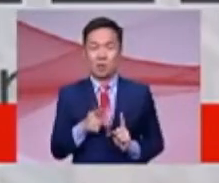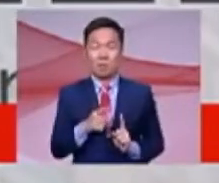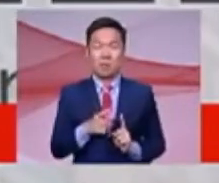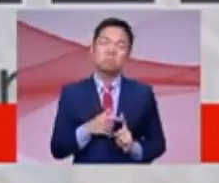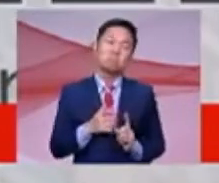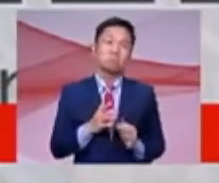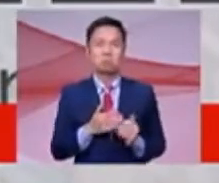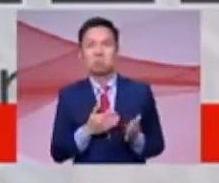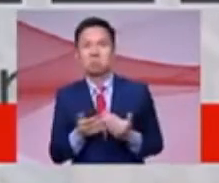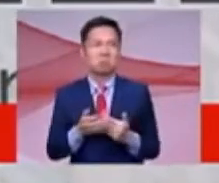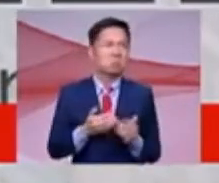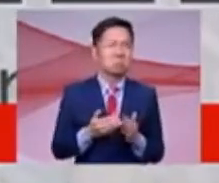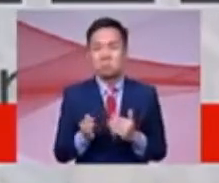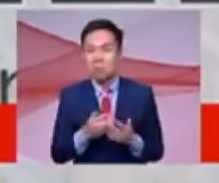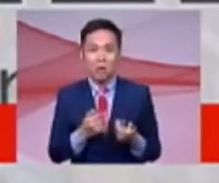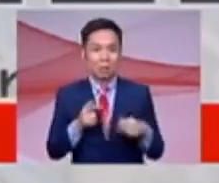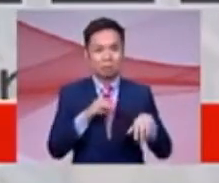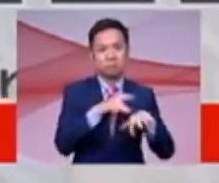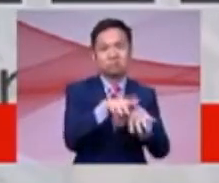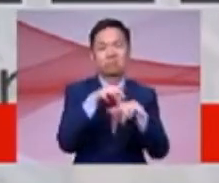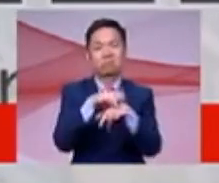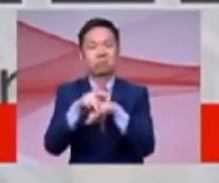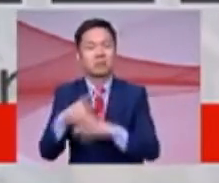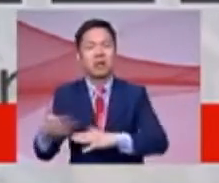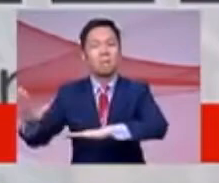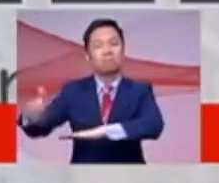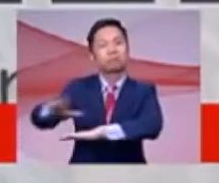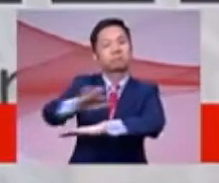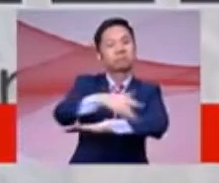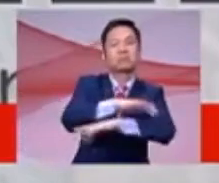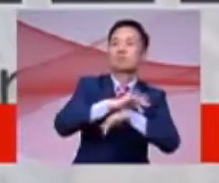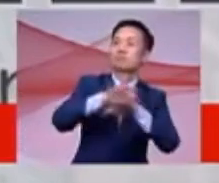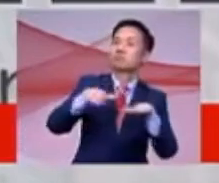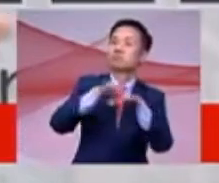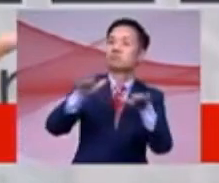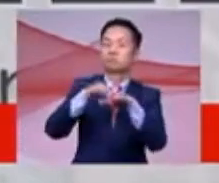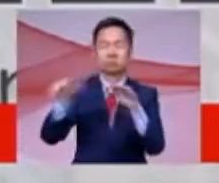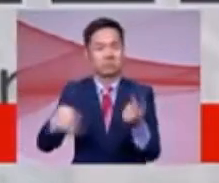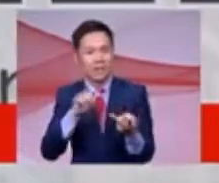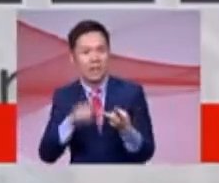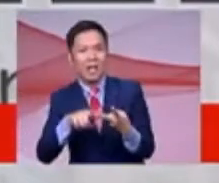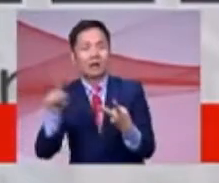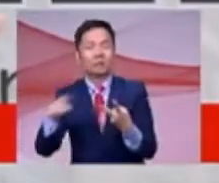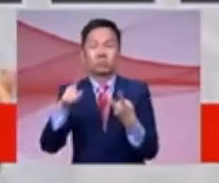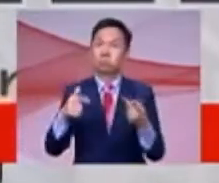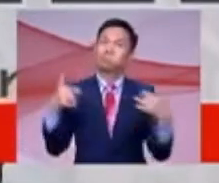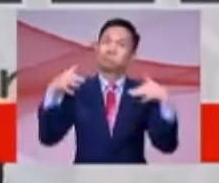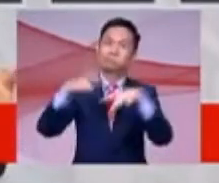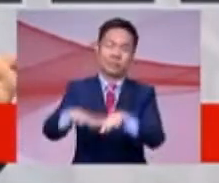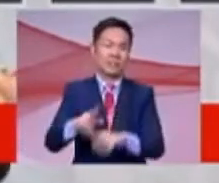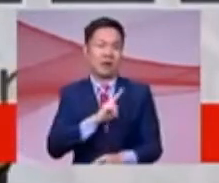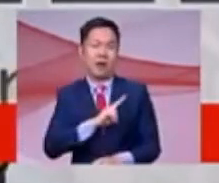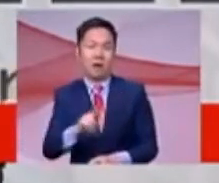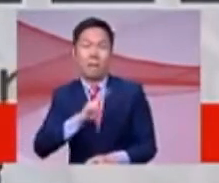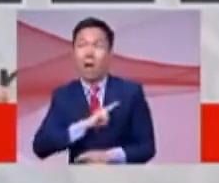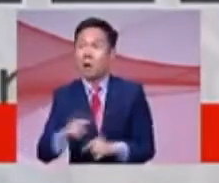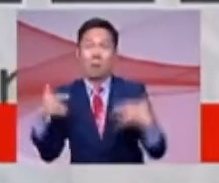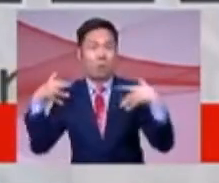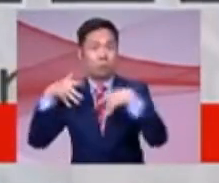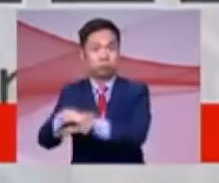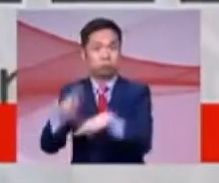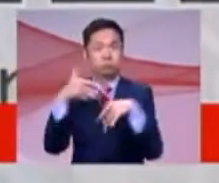telah pun berlaku. Perhimpunan berlaku di pantai, perhimpunan berlaku di upacara keagamaan dan